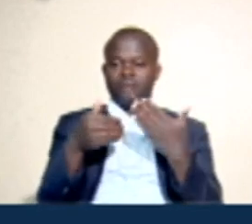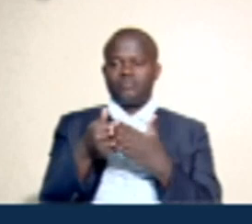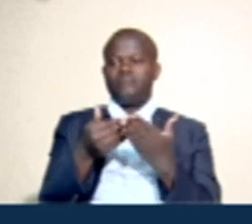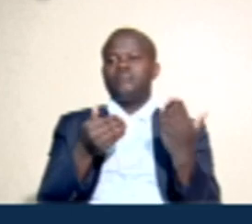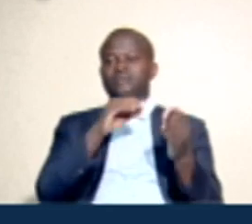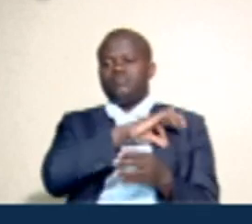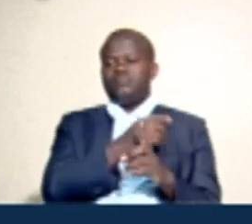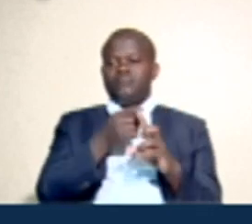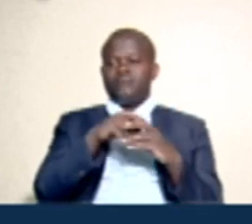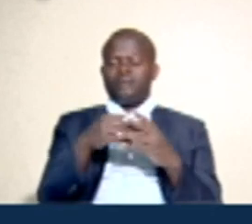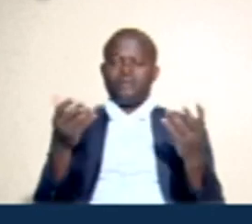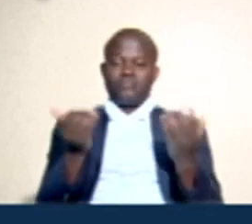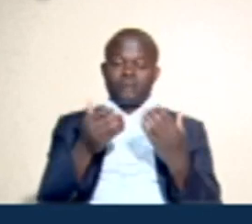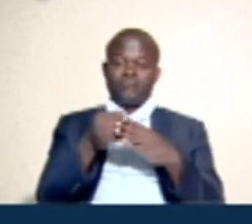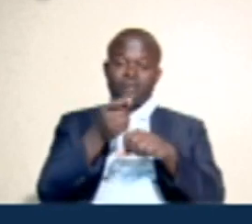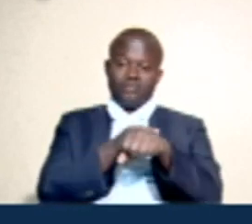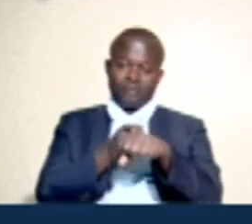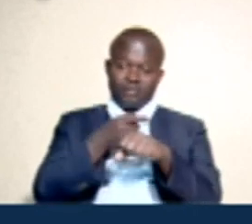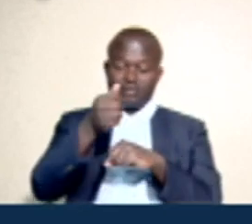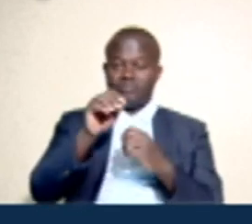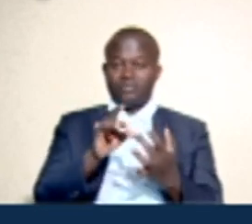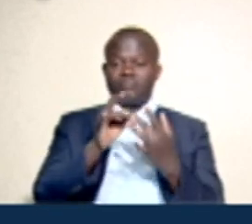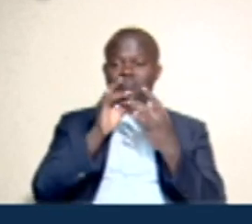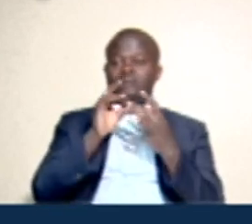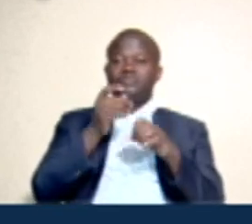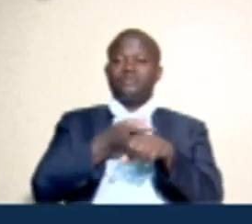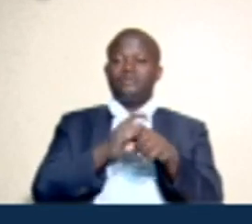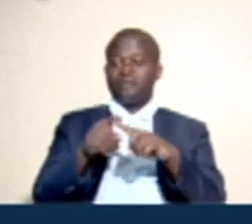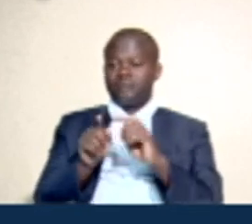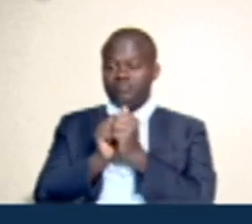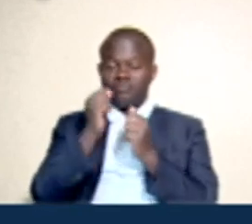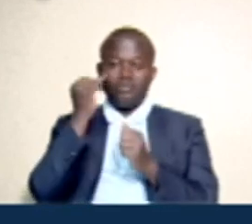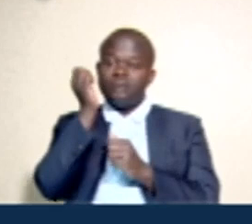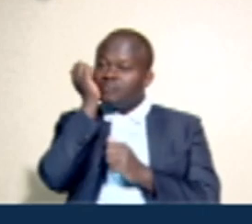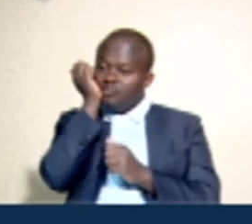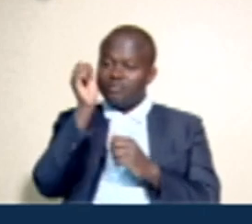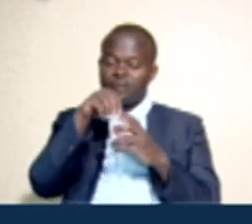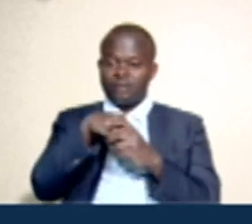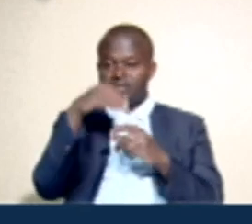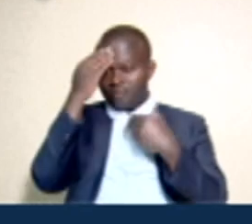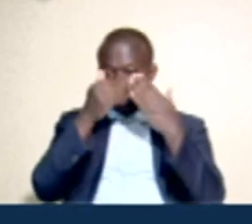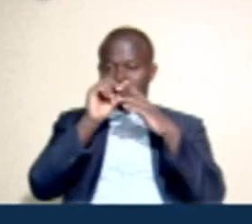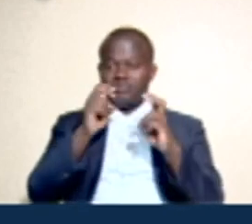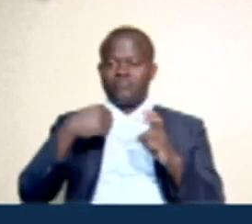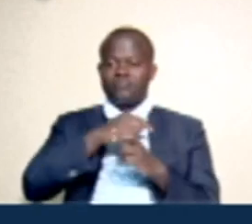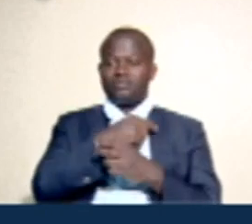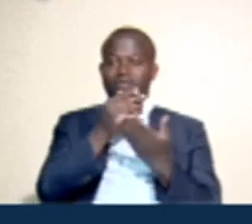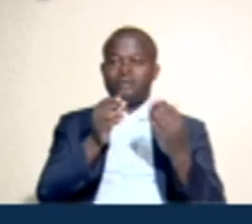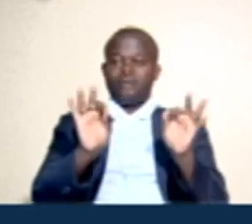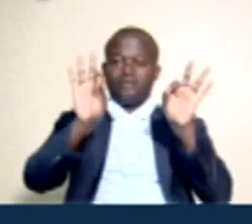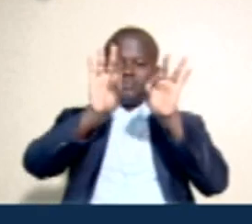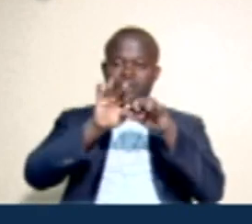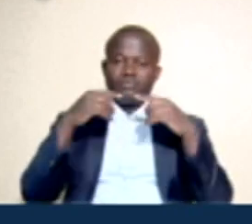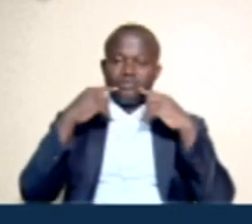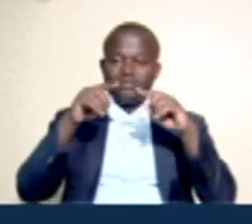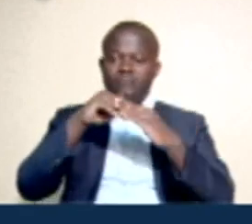yavanamo n'aya. Ku birayo hari umwihariko dushyiraho n'ubwoko bw'ibirayi bitandukanye, bano ku bishyimbo bibamo kuko biba bitandukanye. Ibiciro twatangaje ku